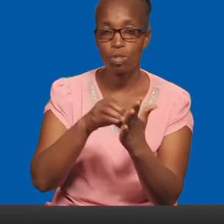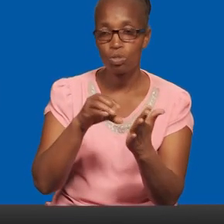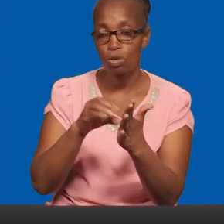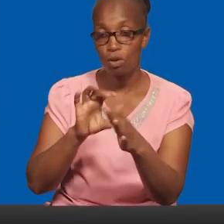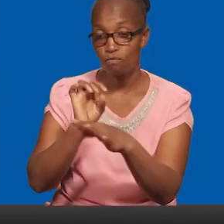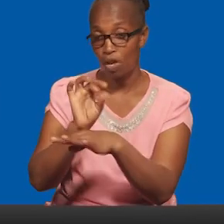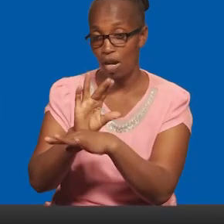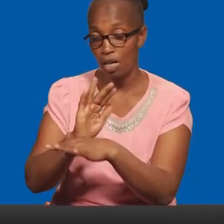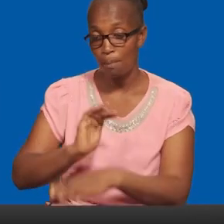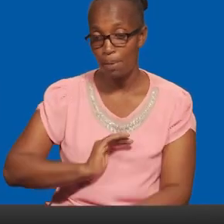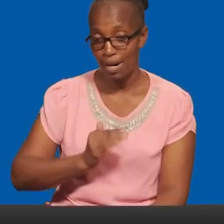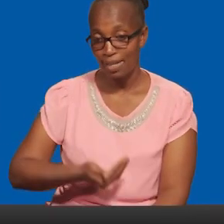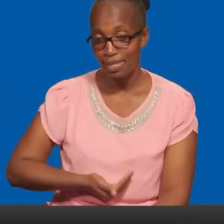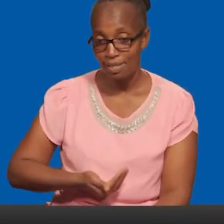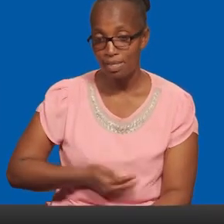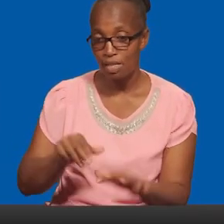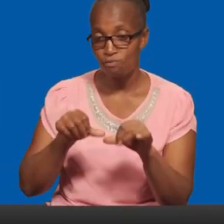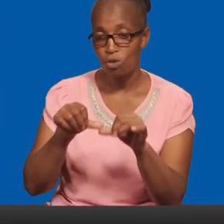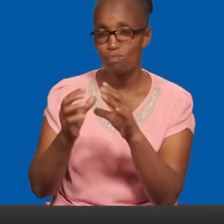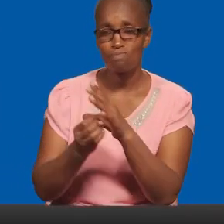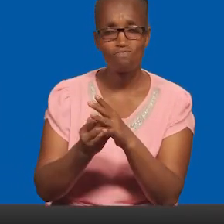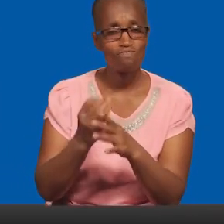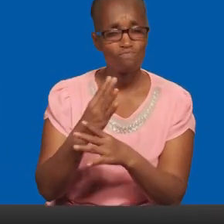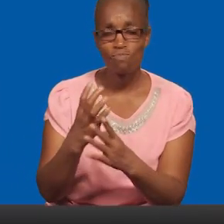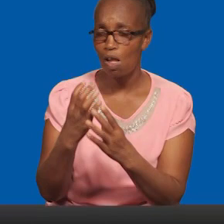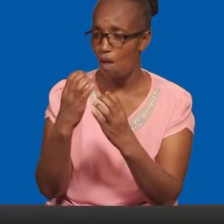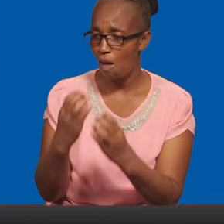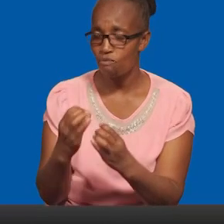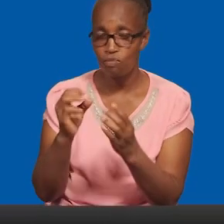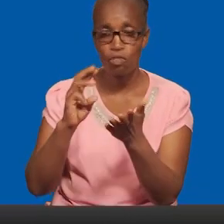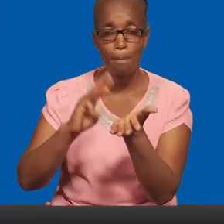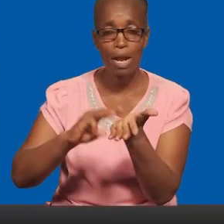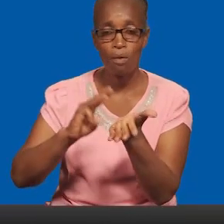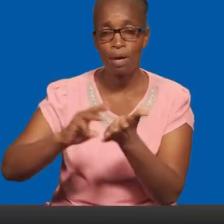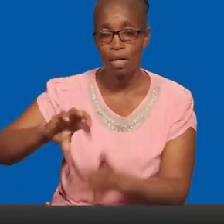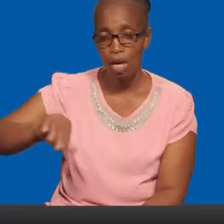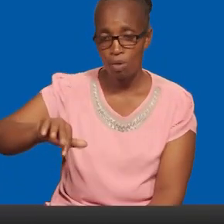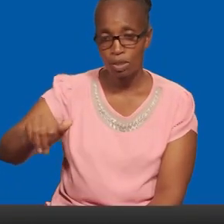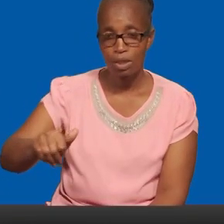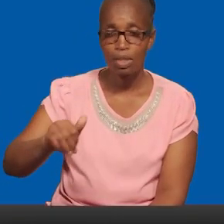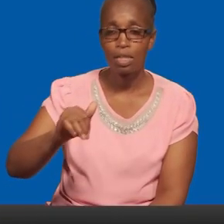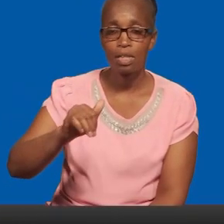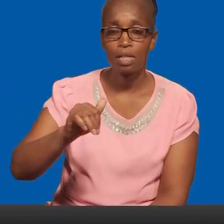Visa vya mimba za mapema vikizidi kuongezeka katika eneo bunge la Uriri, kaunti ya Migori.